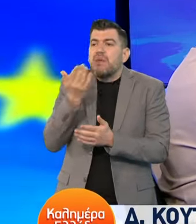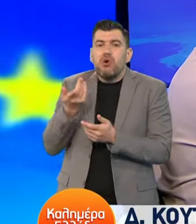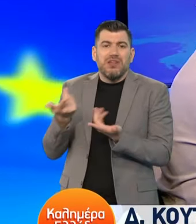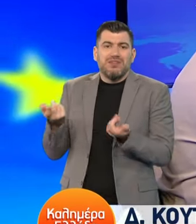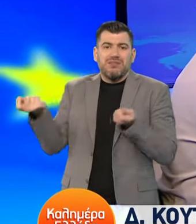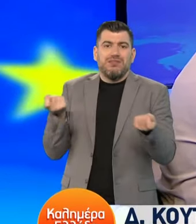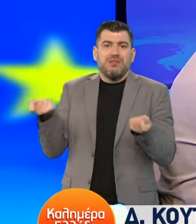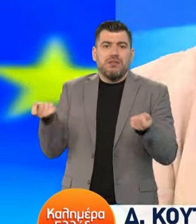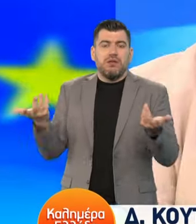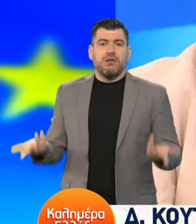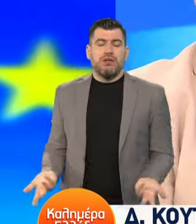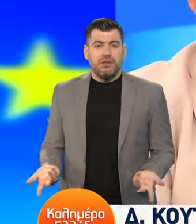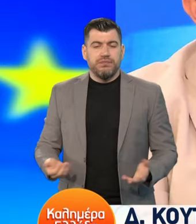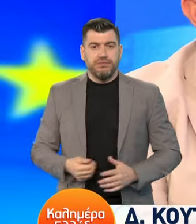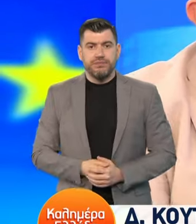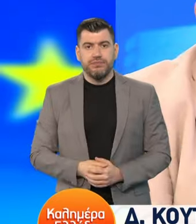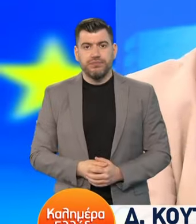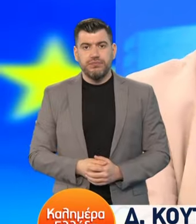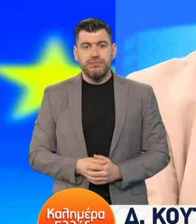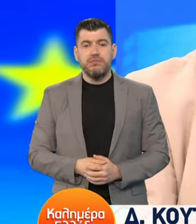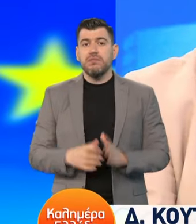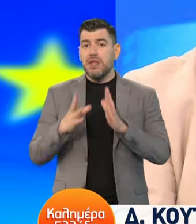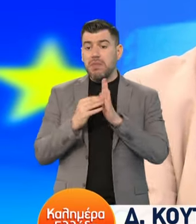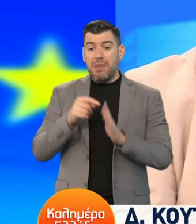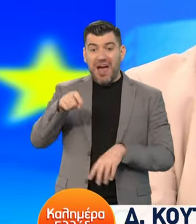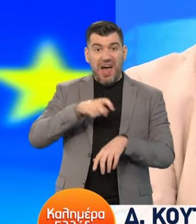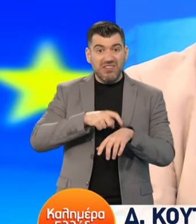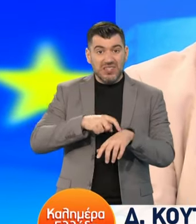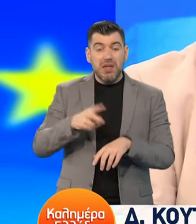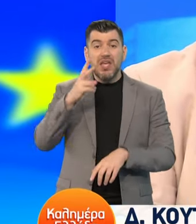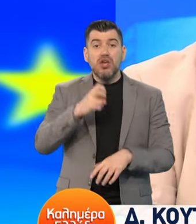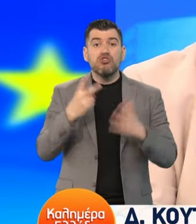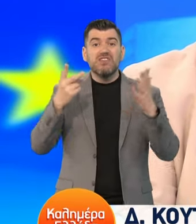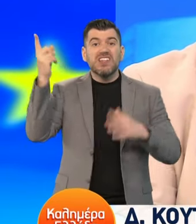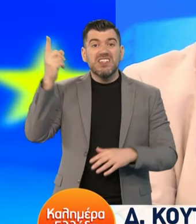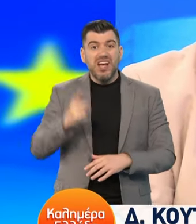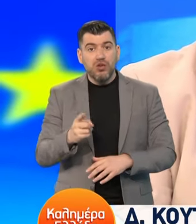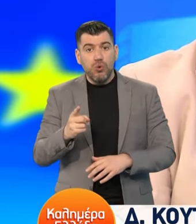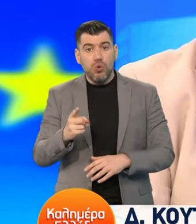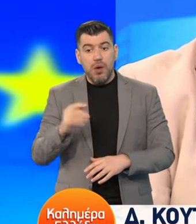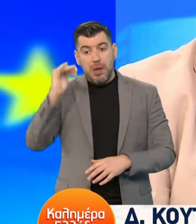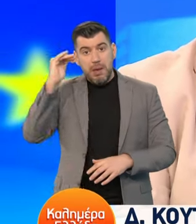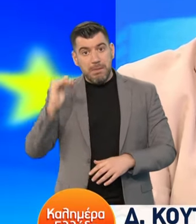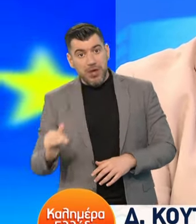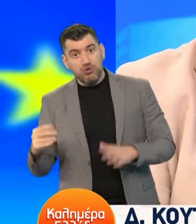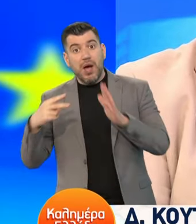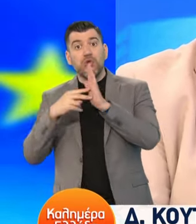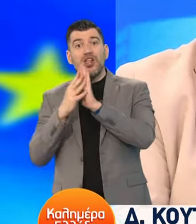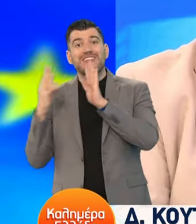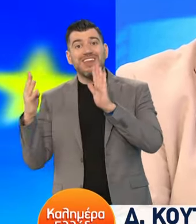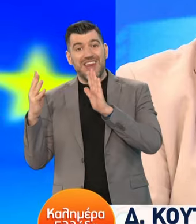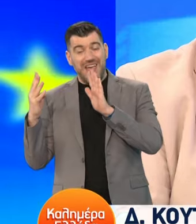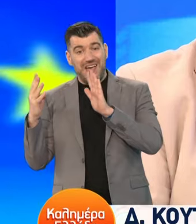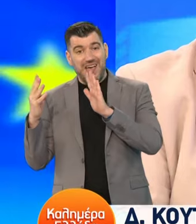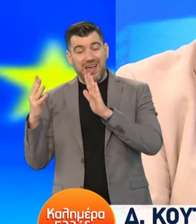όταν βρισκόμαστε στο 27% λιγότερο από το 2009 σε μισθούς, στο μέσο όρο